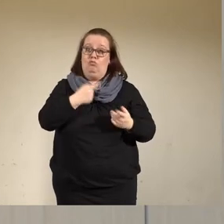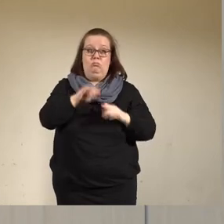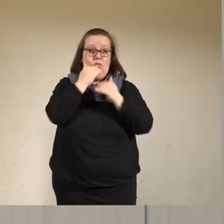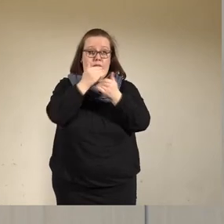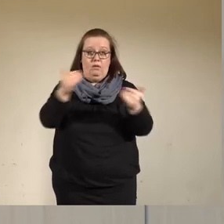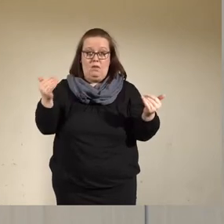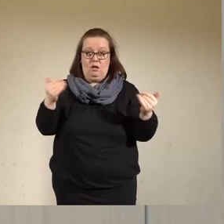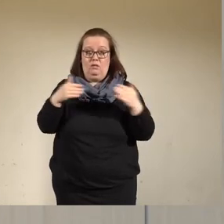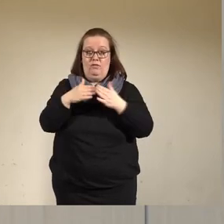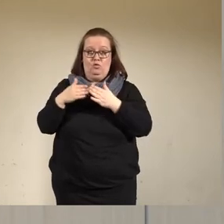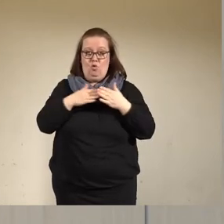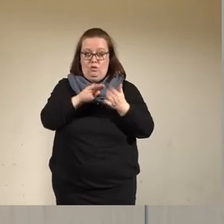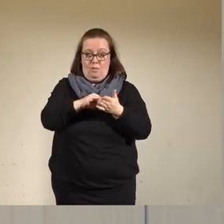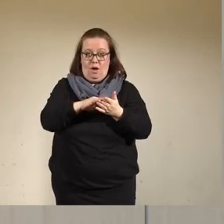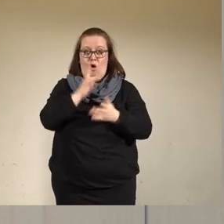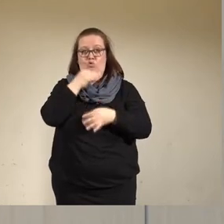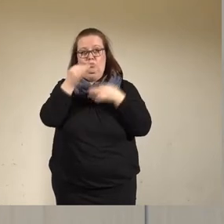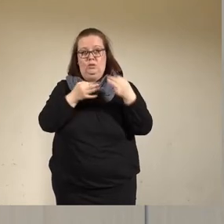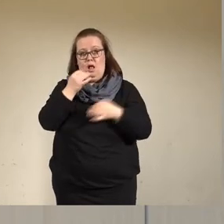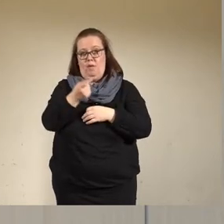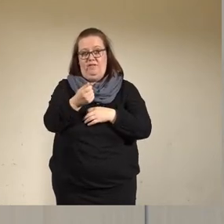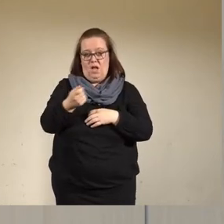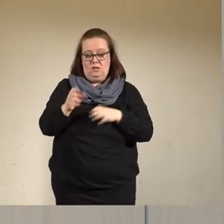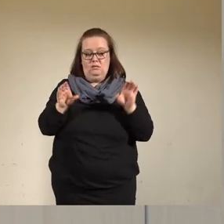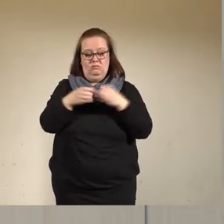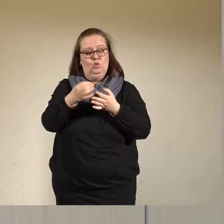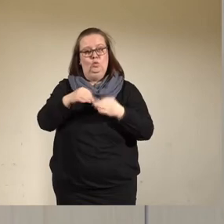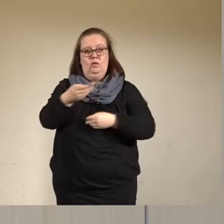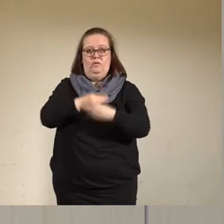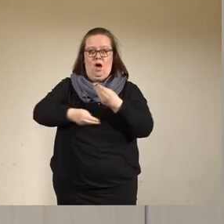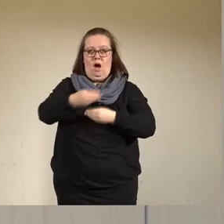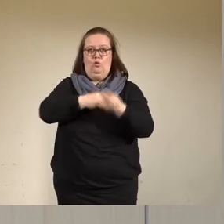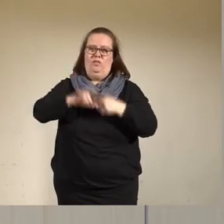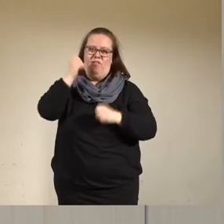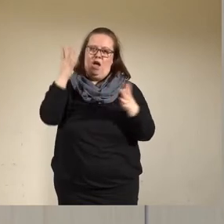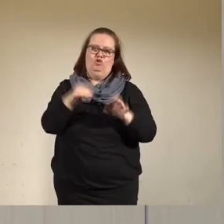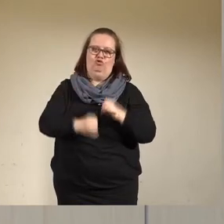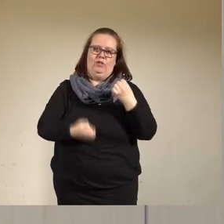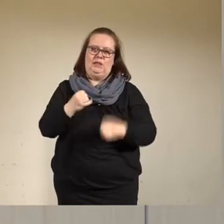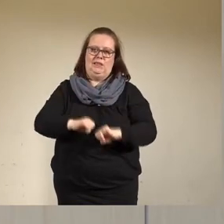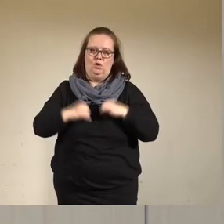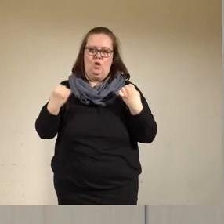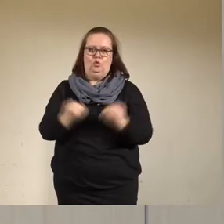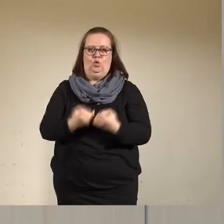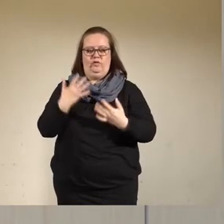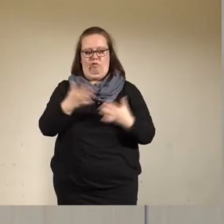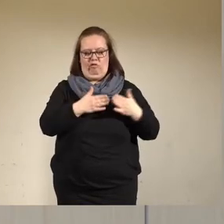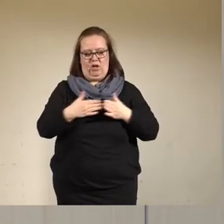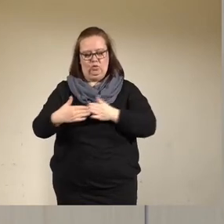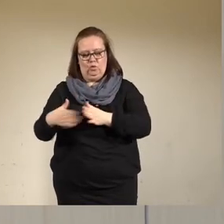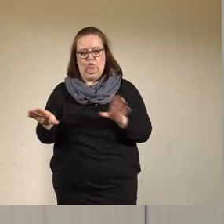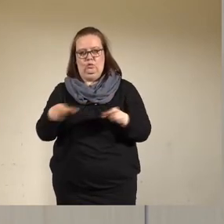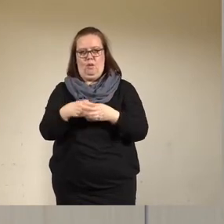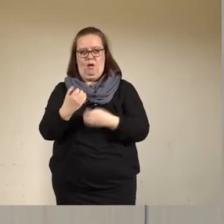allen beteiligten Fraktionen bedanken, insbesondere bei den Finanzern für die guten Verhandlungen. Sicherlich eine schwierige Situation, 5 Fraktionen